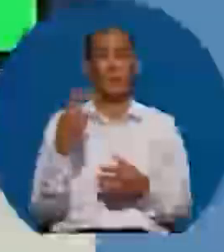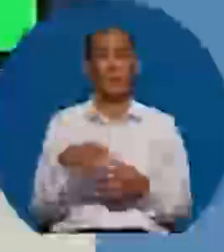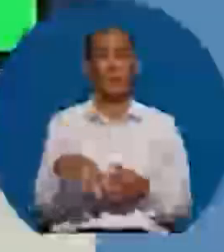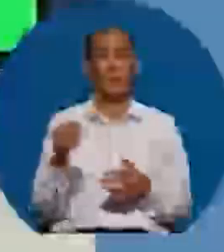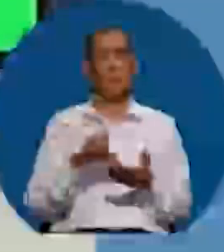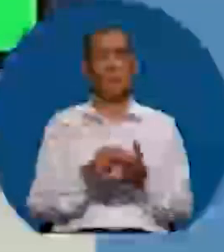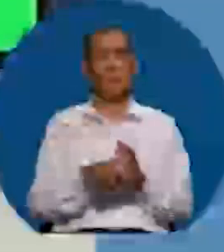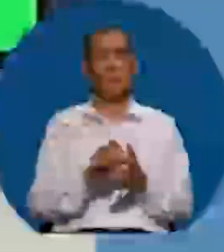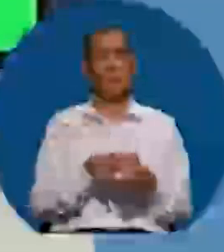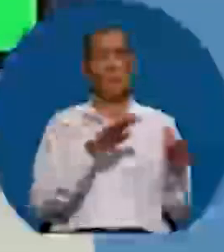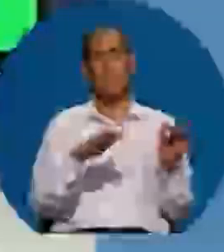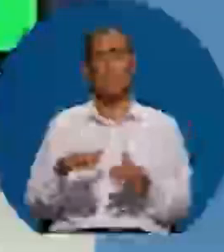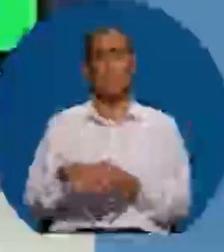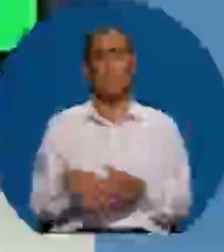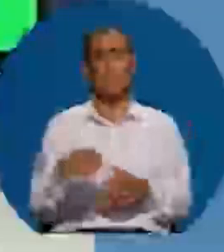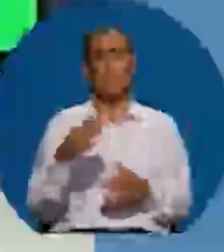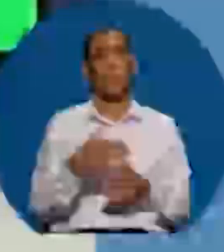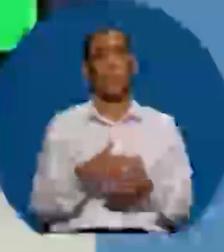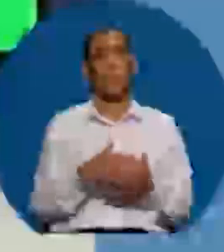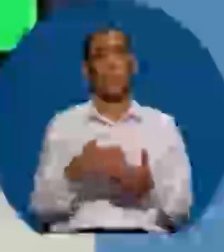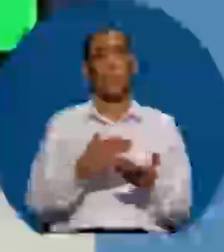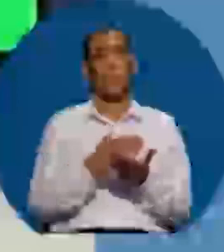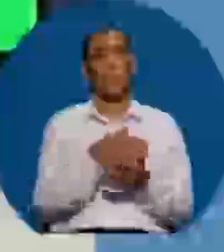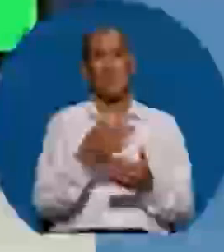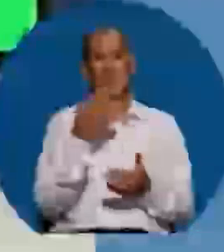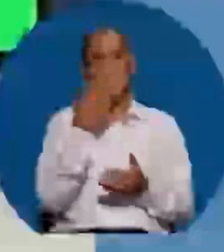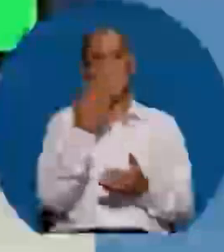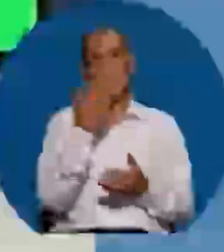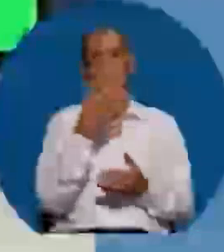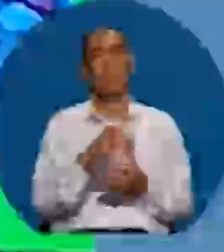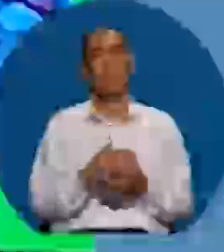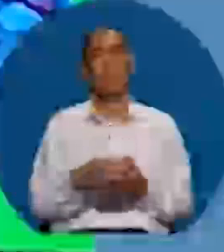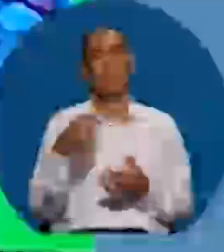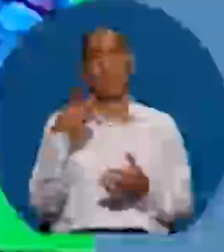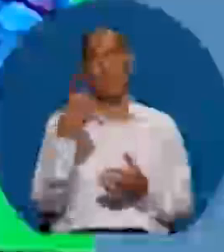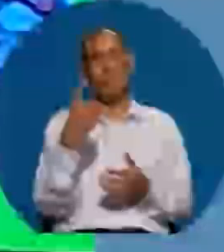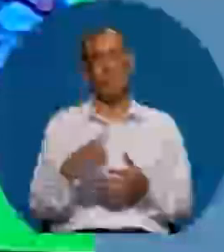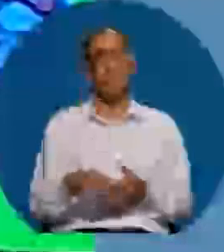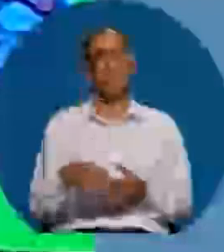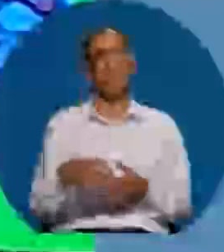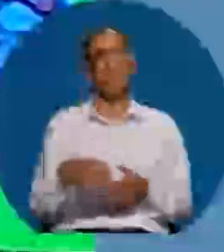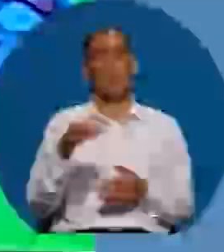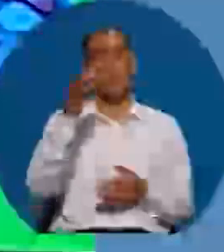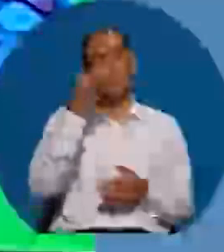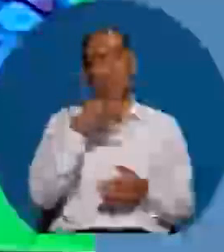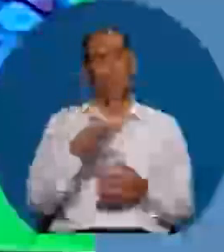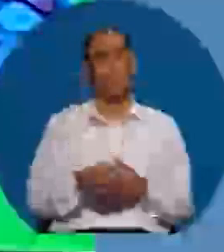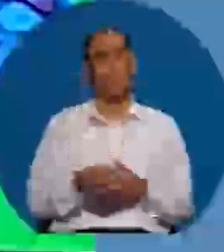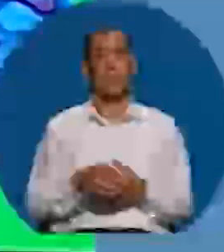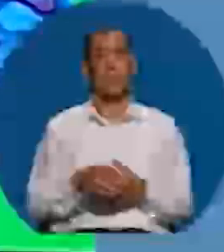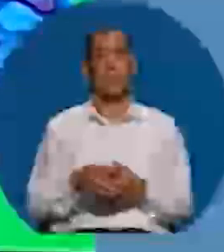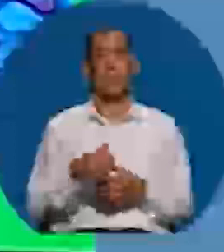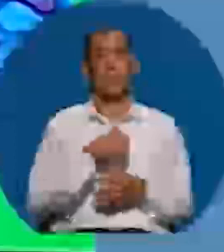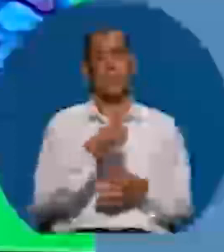2-ші класта өткен нан есі рауяты еді. Бұл рауятта нанның және бір мәрте ең мазалы